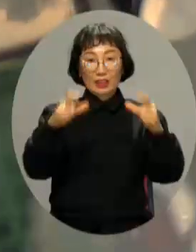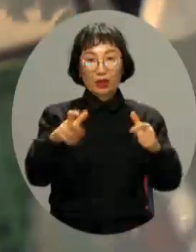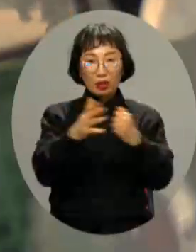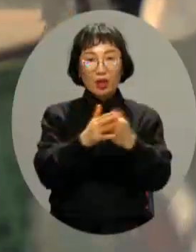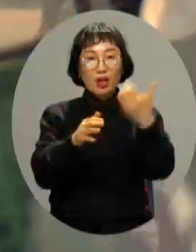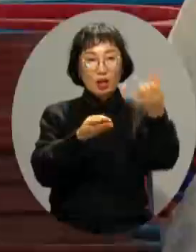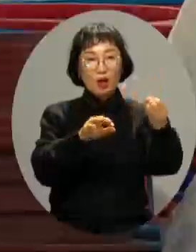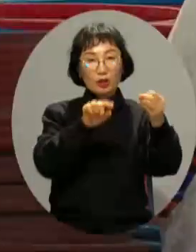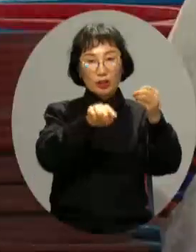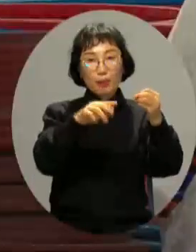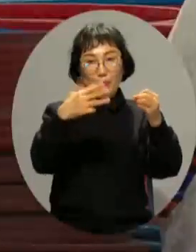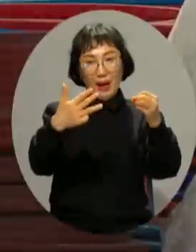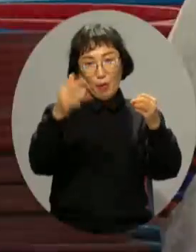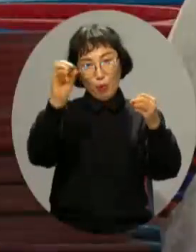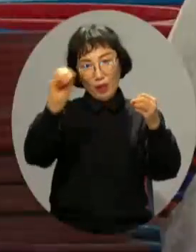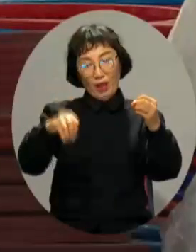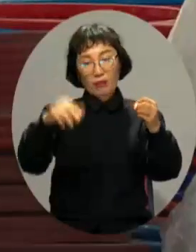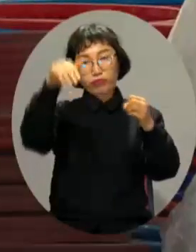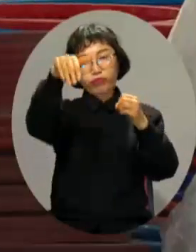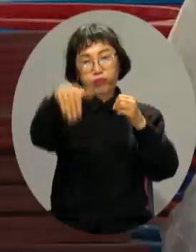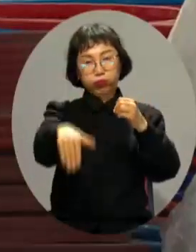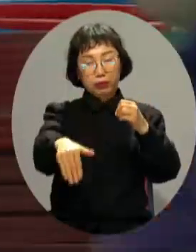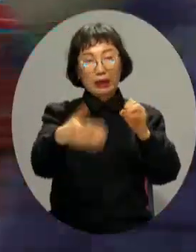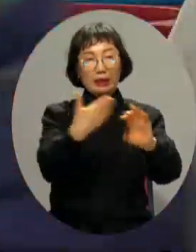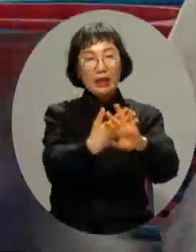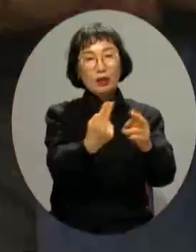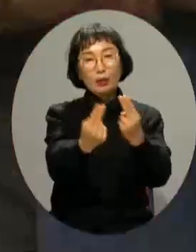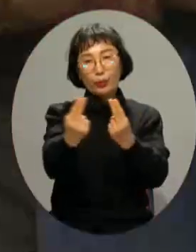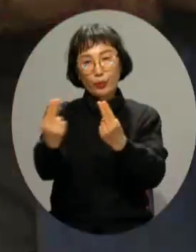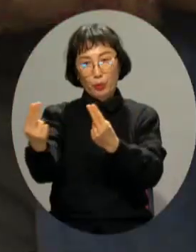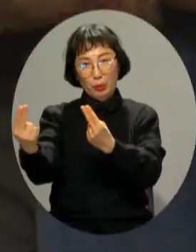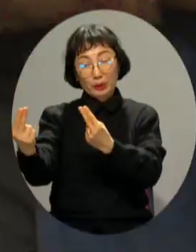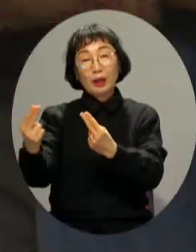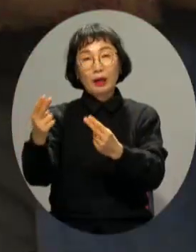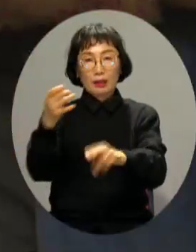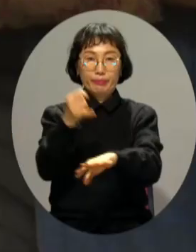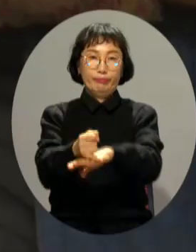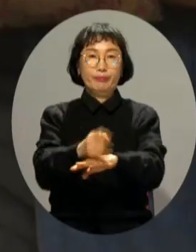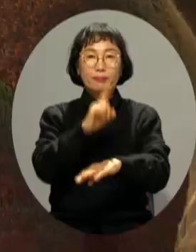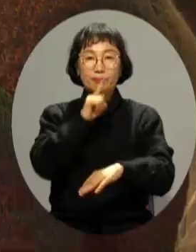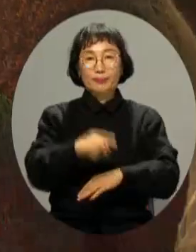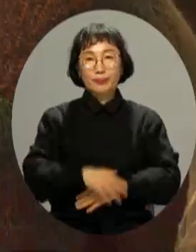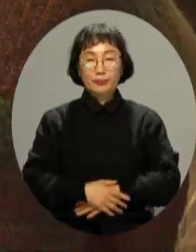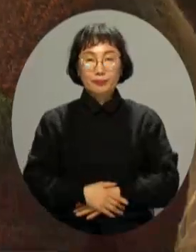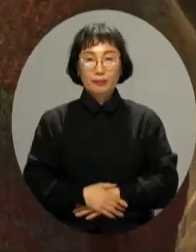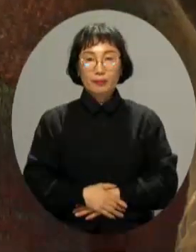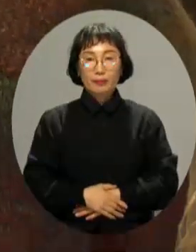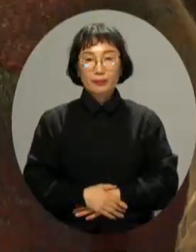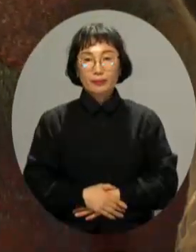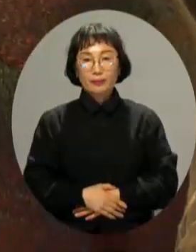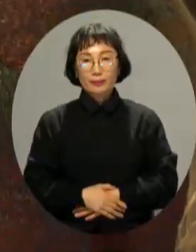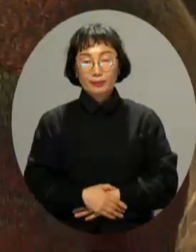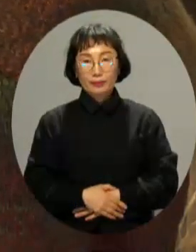0.8%가 감소하면서 다른 지역보다 소비 침체의 그늘이 짙음을 드러냈습니다. MBC 뉴스 고차원입니다.